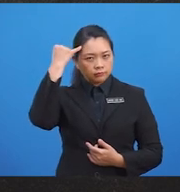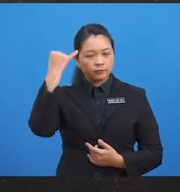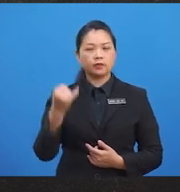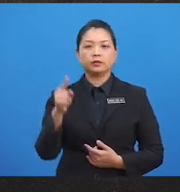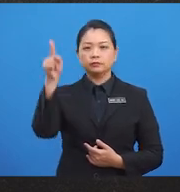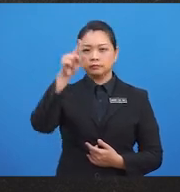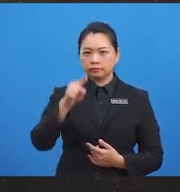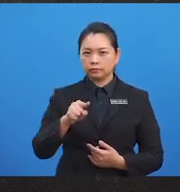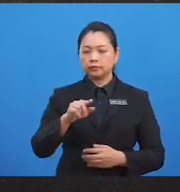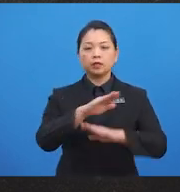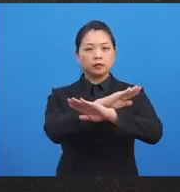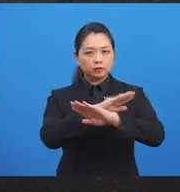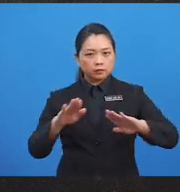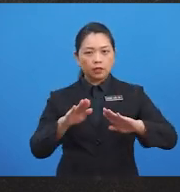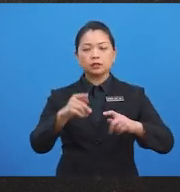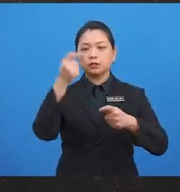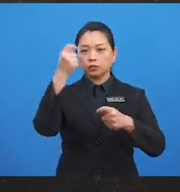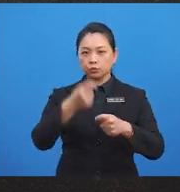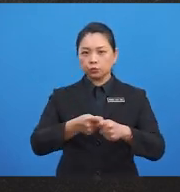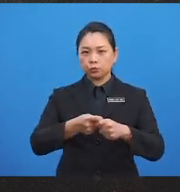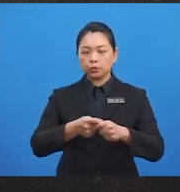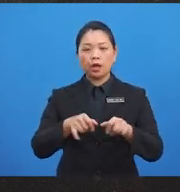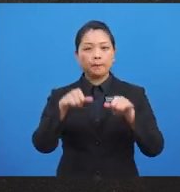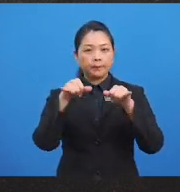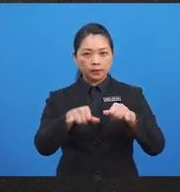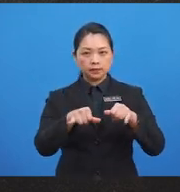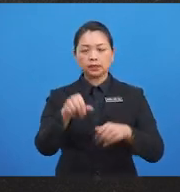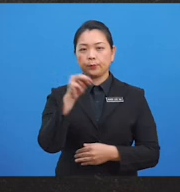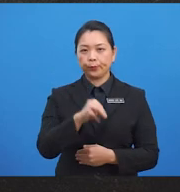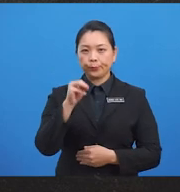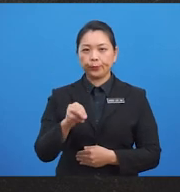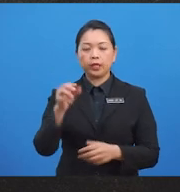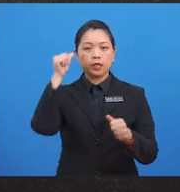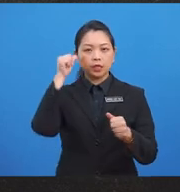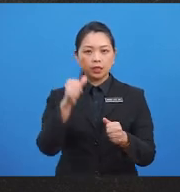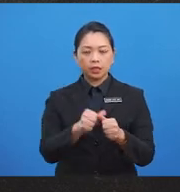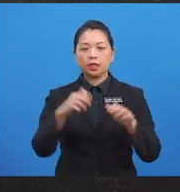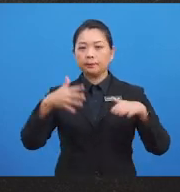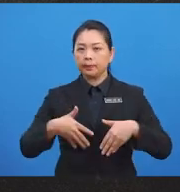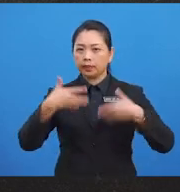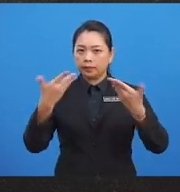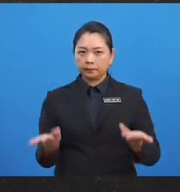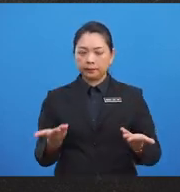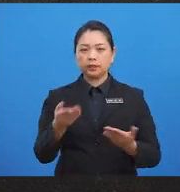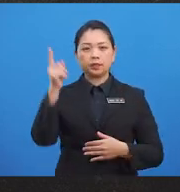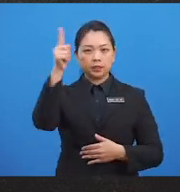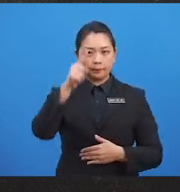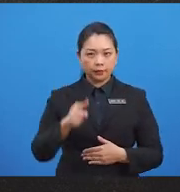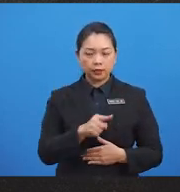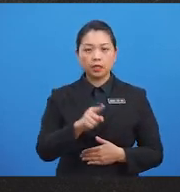kembali konsep kamiran tak tentu. Masihkah murid-murid ingat bagaimana untuk